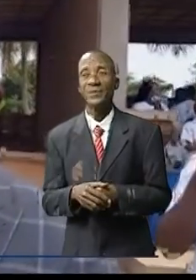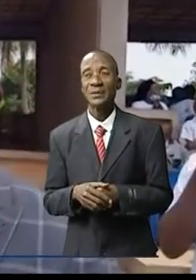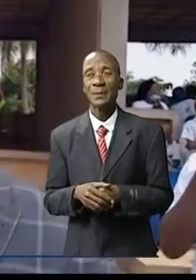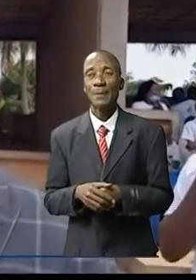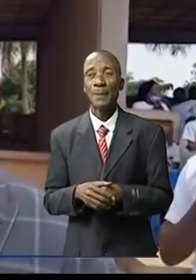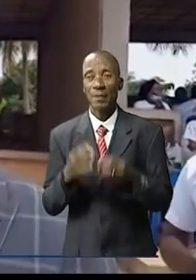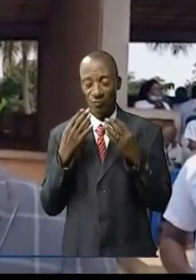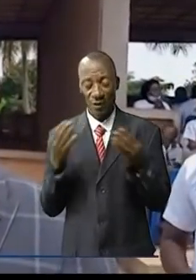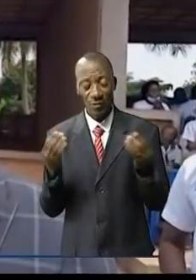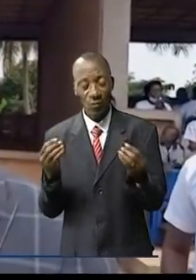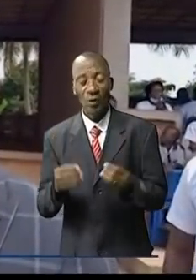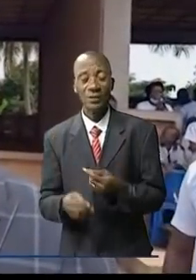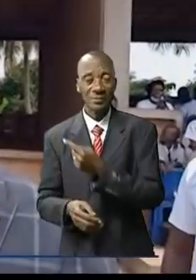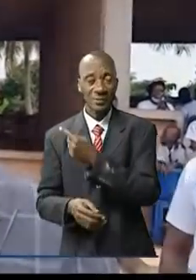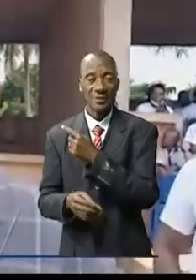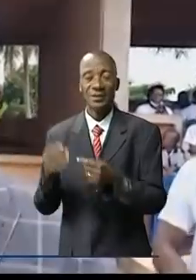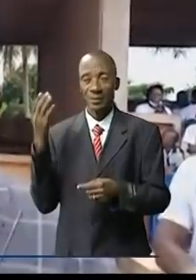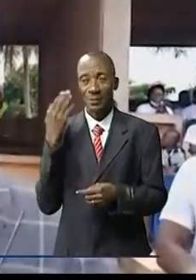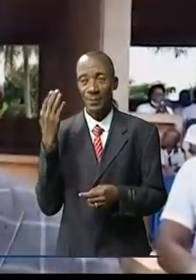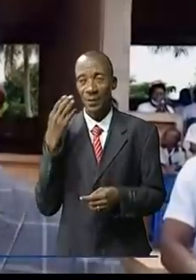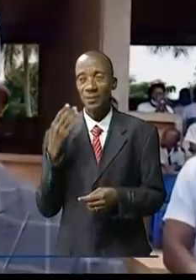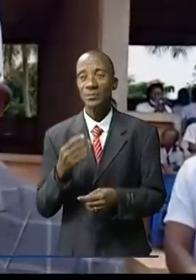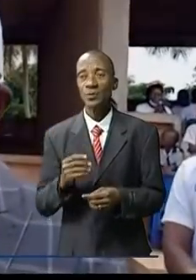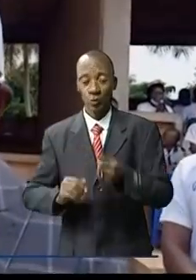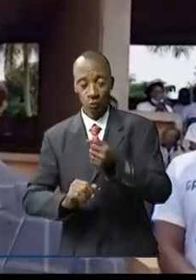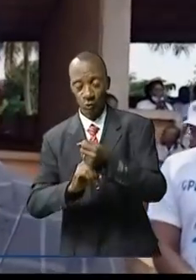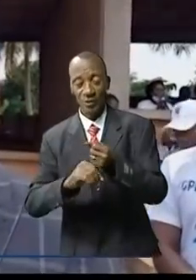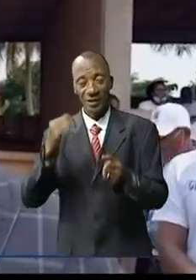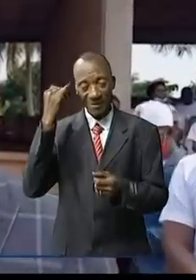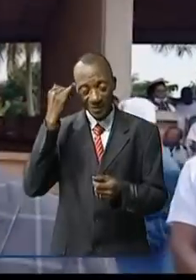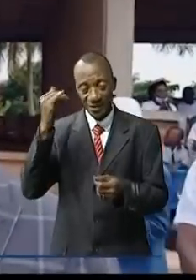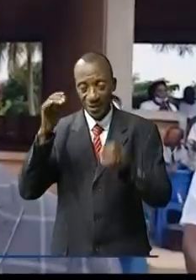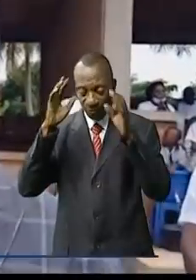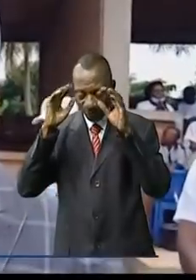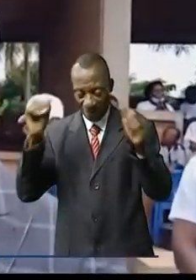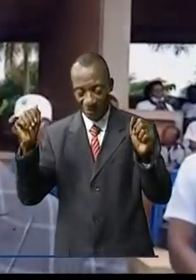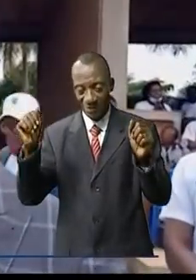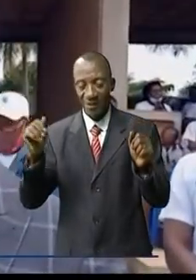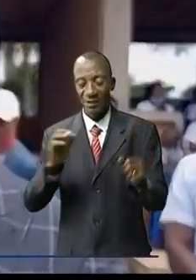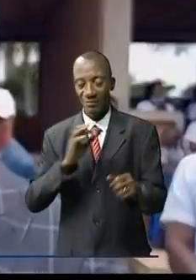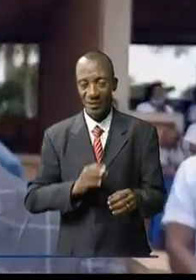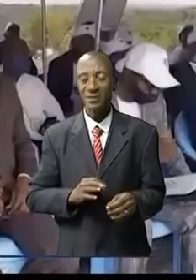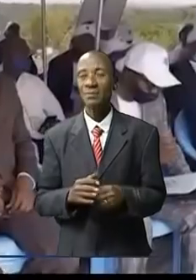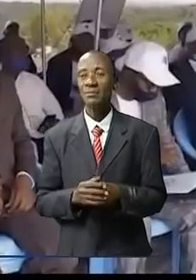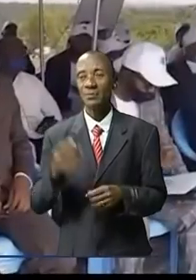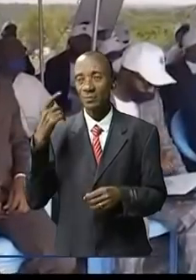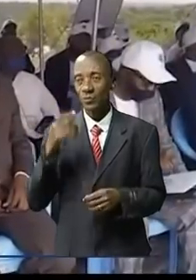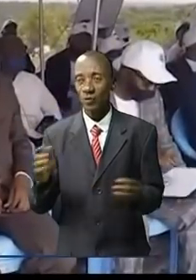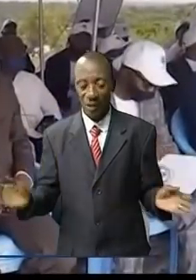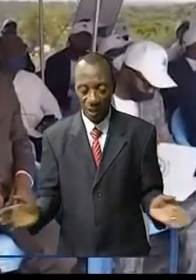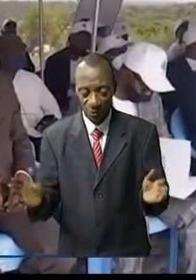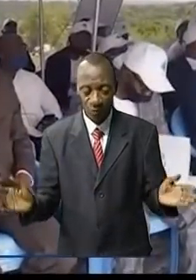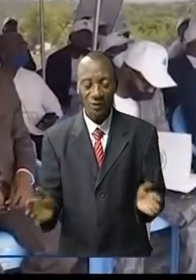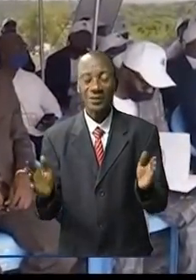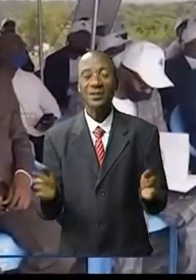rentrée scolaire n'ont pas pu reprendre le chemin de l'école après la réouverture des classes. Le délégué de